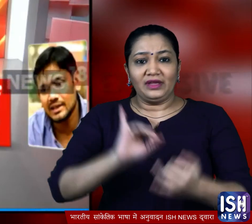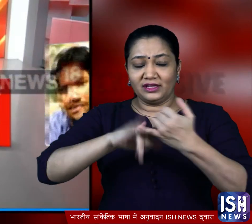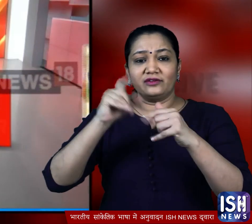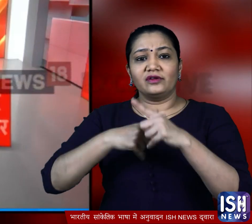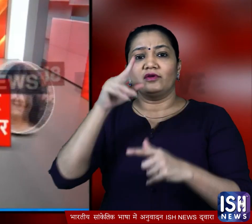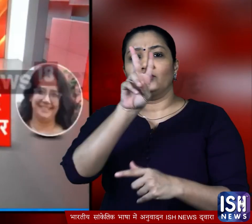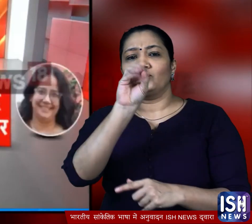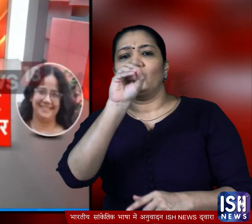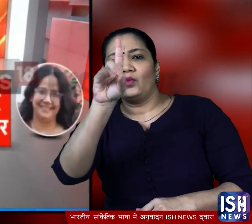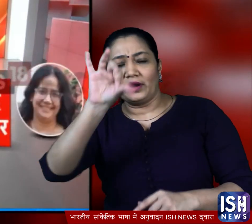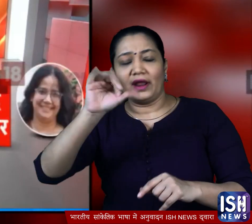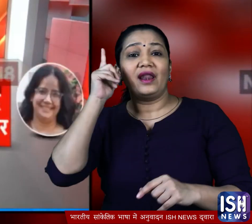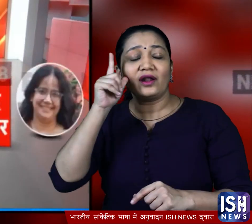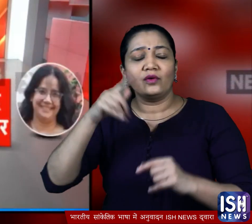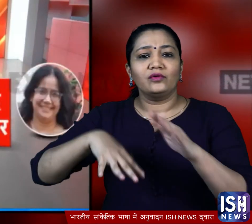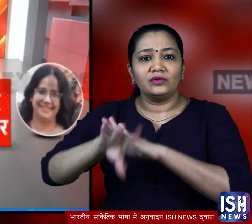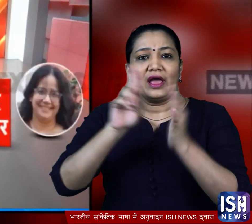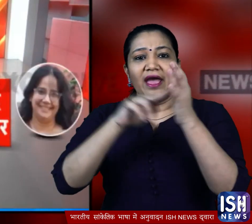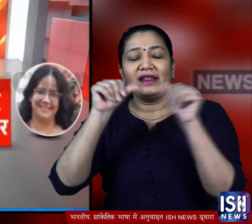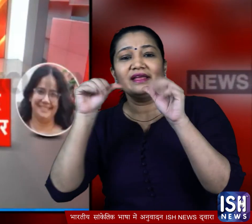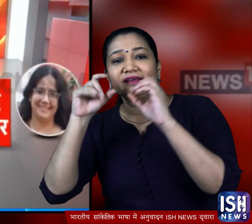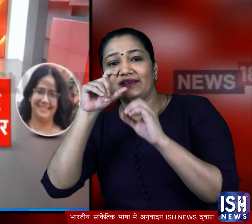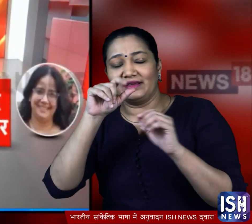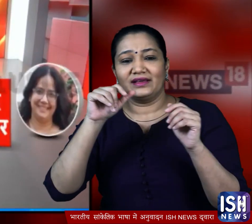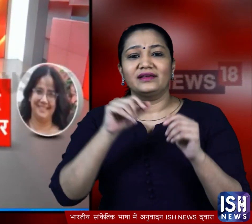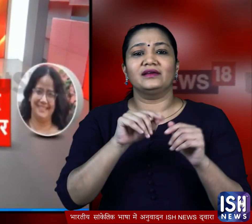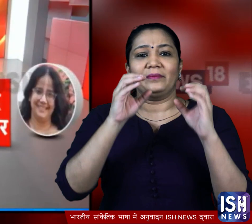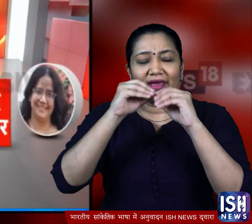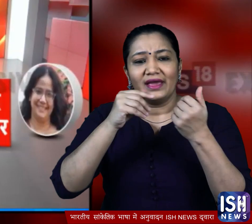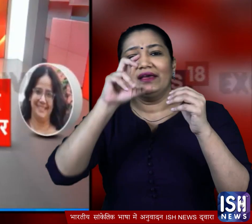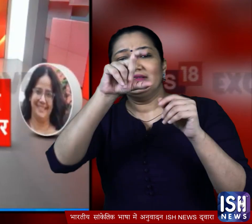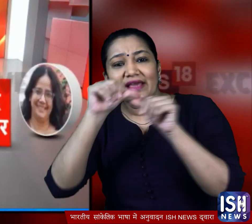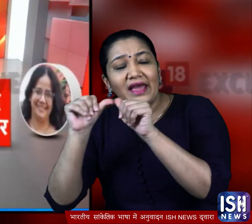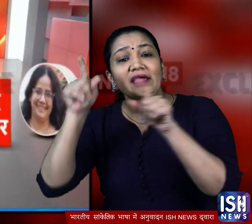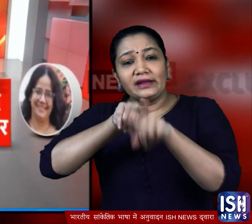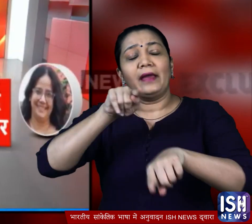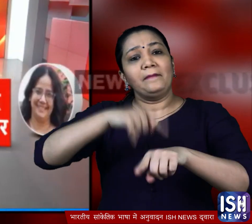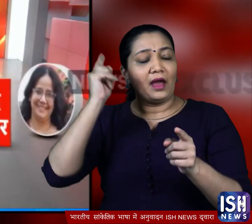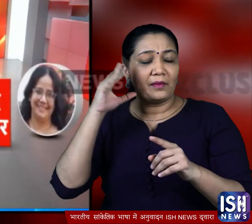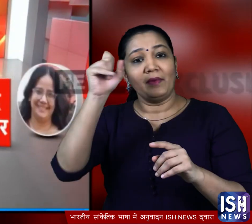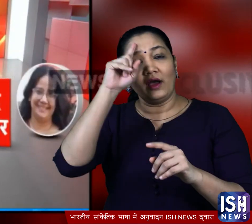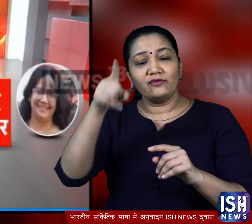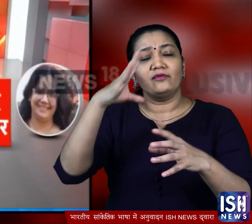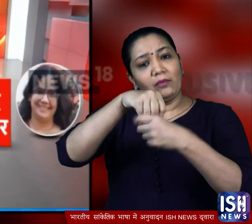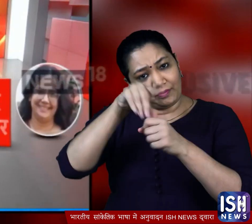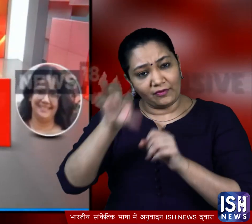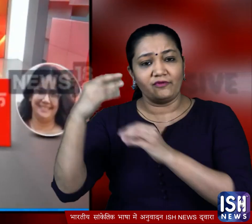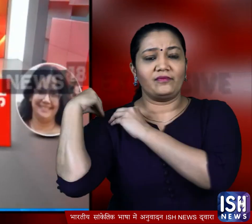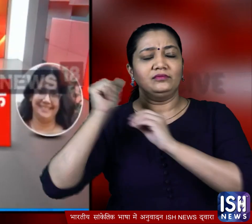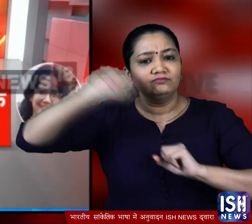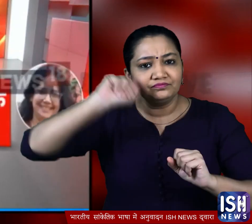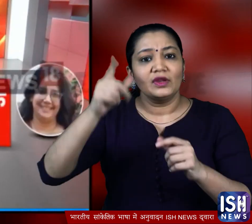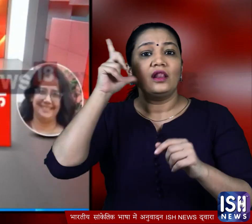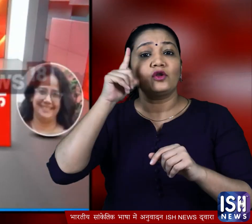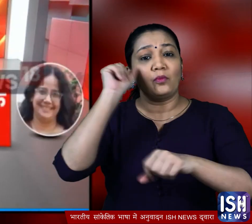जाफर 2019 में लखनऊ में नागरिकता संशोधन कानून के विरोध में हुए प्रदर्शन के दौरान चर्चा में आई थी और इसी मामले में लखनऊ पुलिस